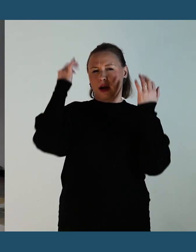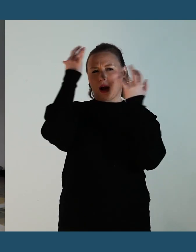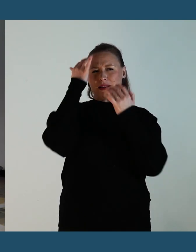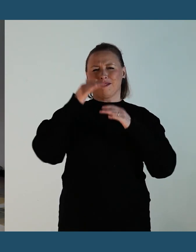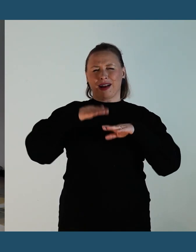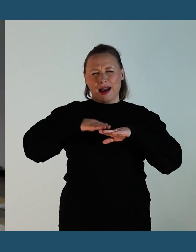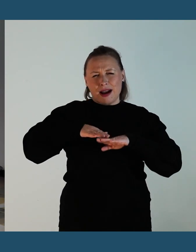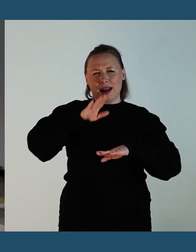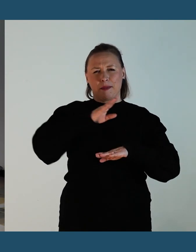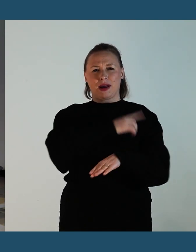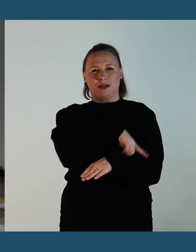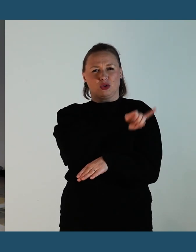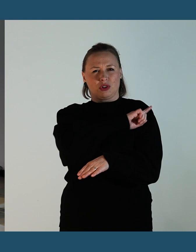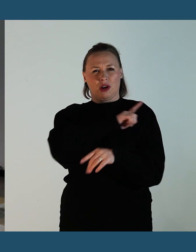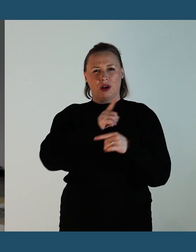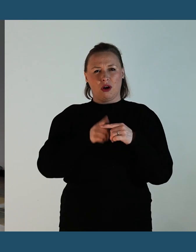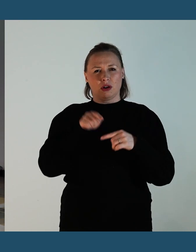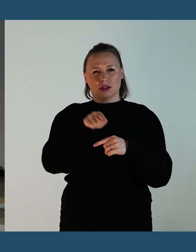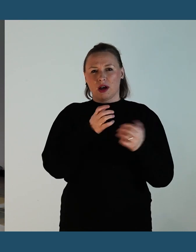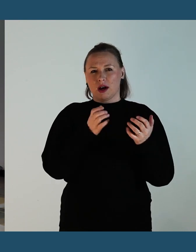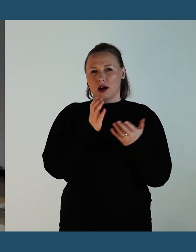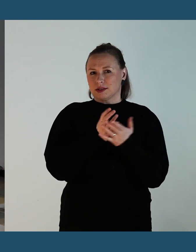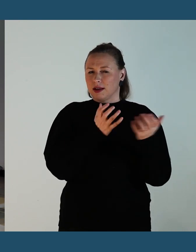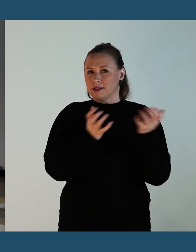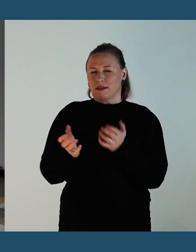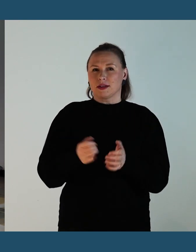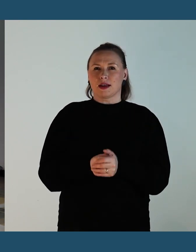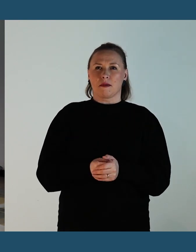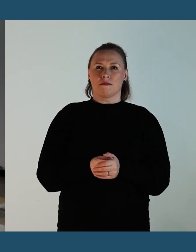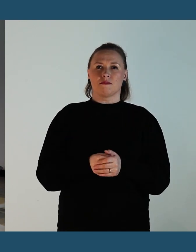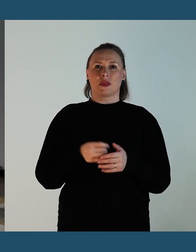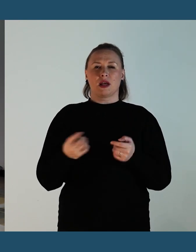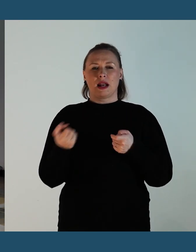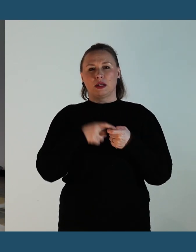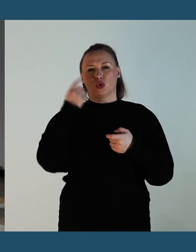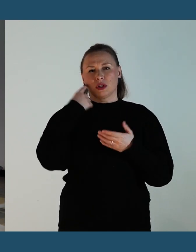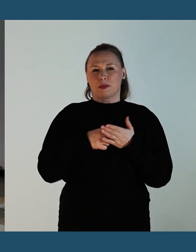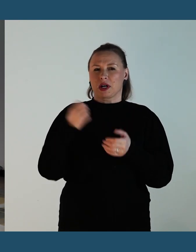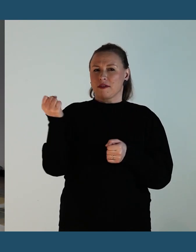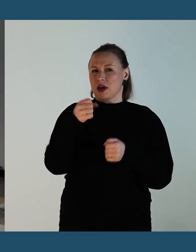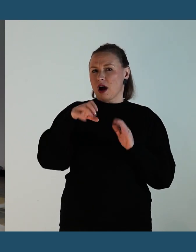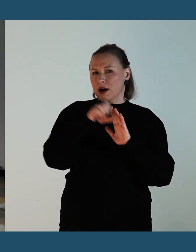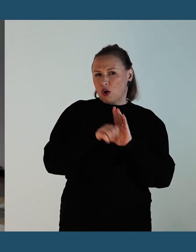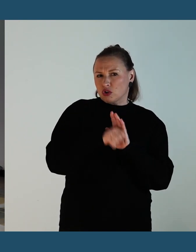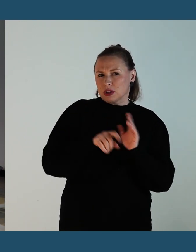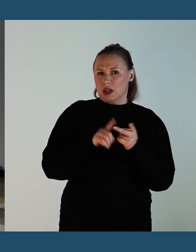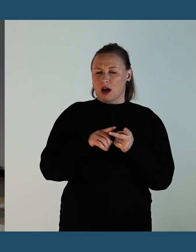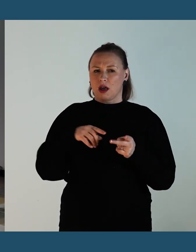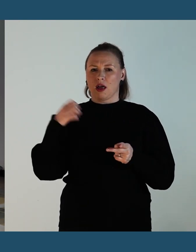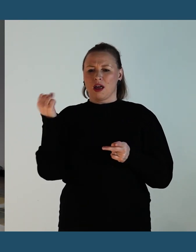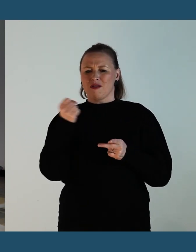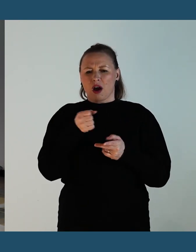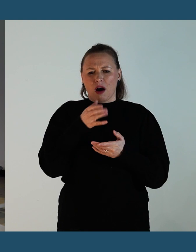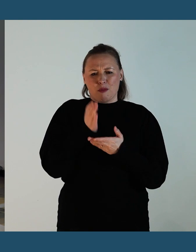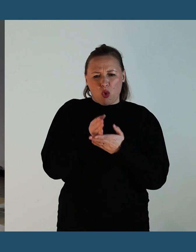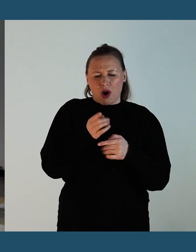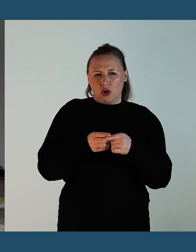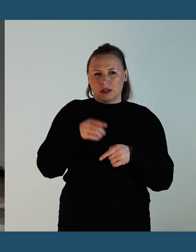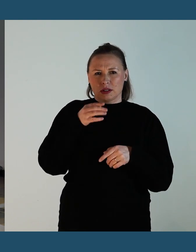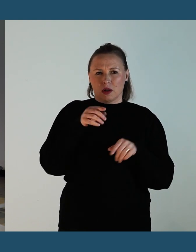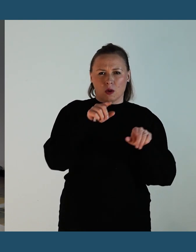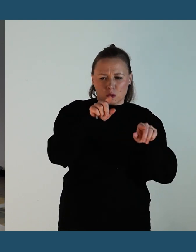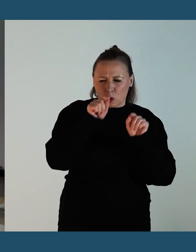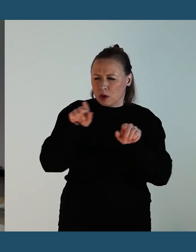enemmän resursseja. Siihen liittyy myös hyvin vahvasti just tämä viharikokset, ylipäätään se, että vihapuhe jo tunnistettaisiin ja